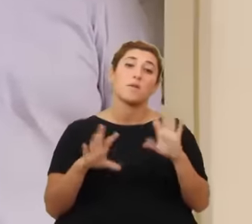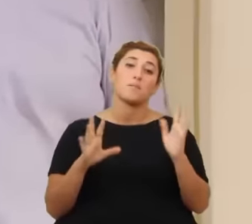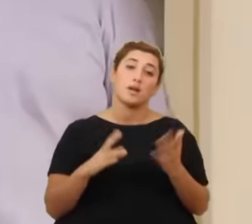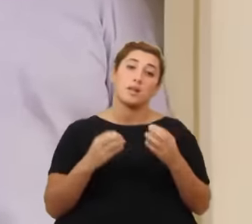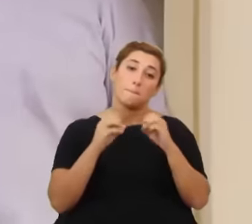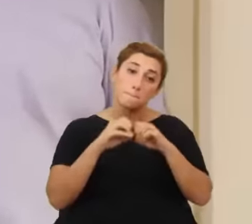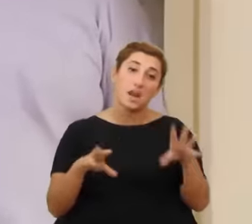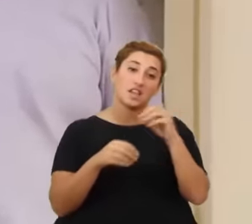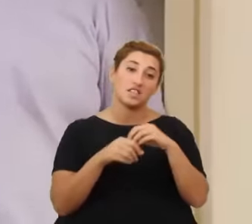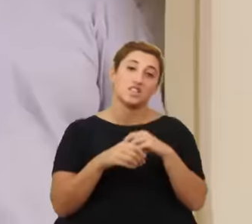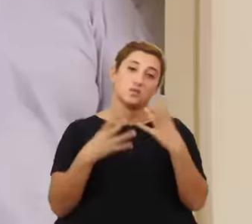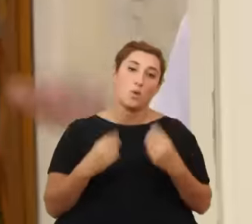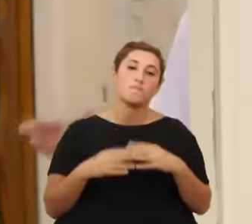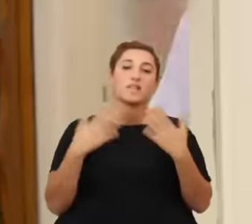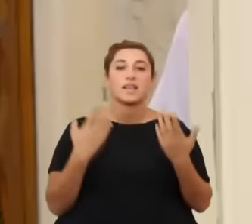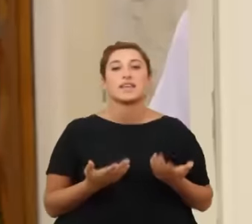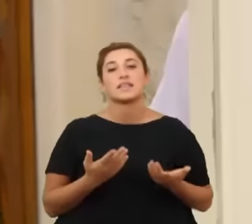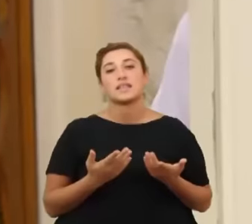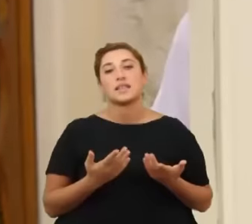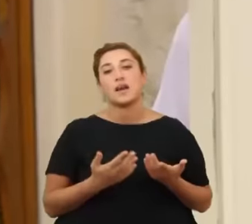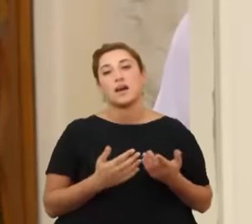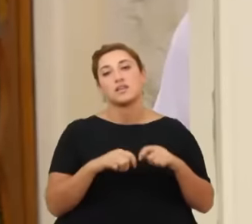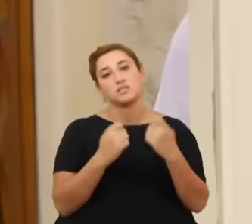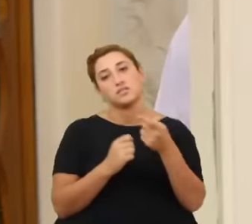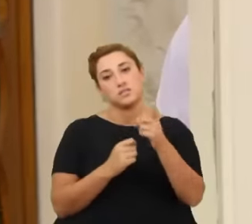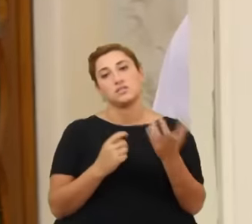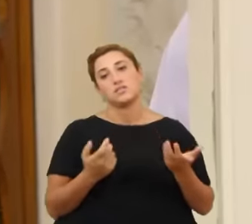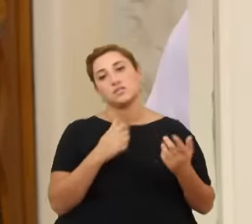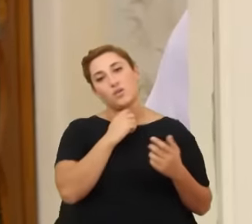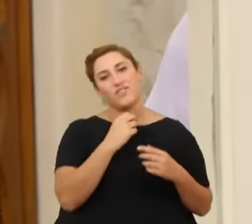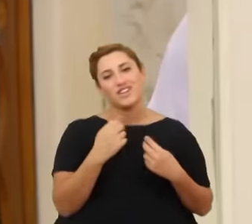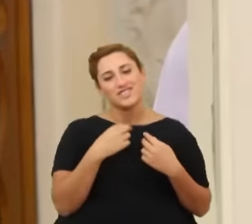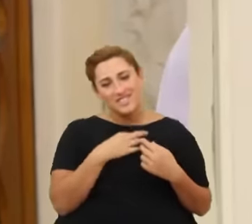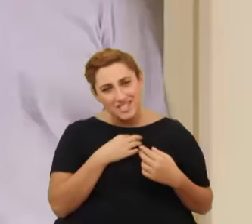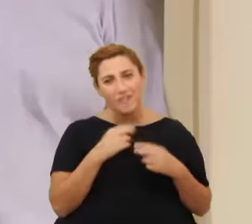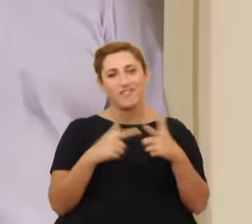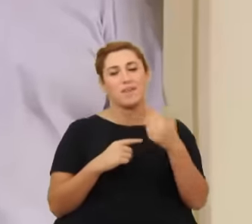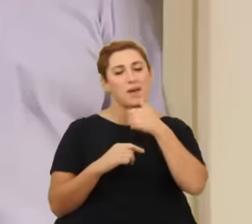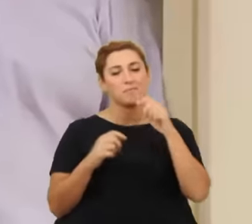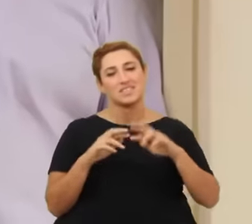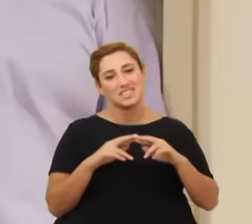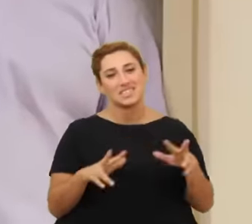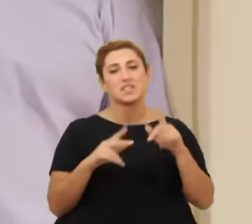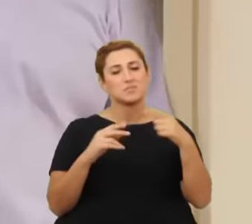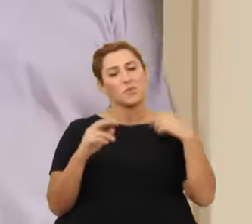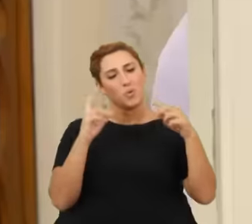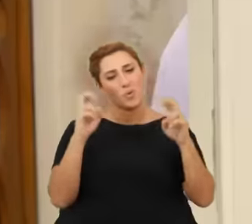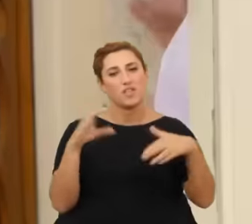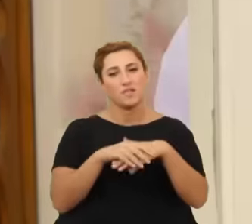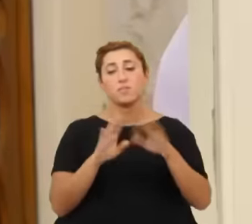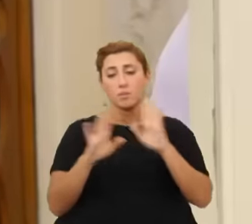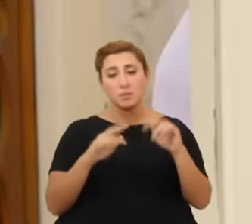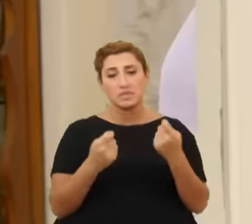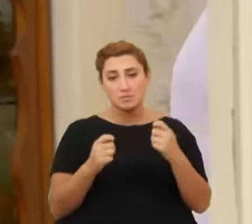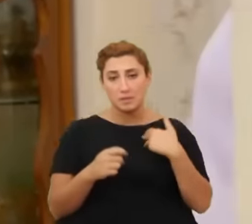da bıraktığı için oldu yani. Ya abi, hem kırdınız, ya. Hem kırdınız. Tamam. Hem de lütfen rica ediyorum, Fehmi abi kırdı. Artık anlaşalım bu konuda. Tamam, ya